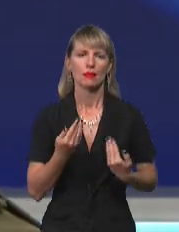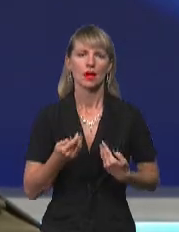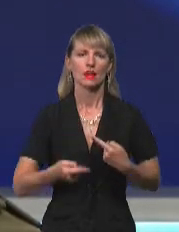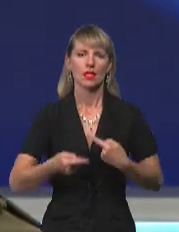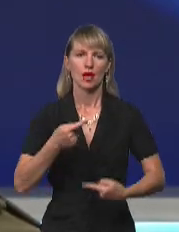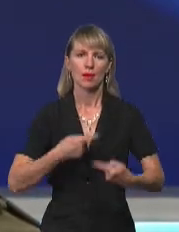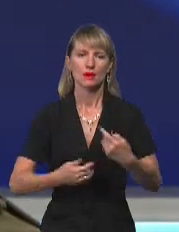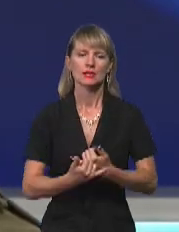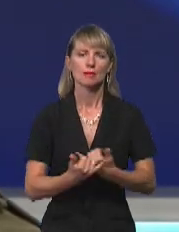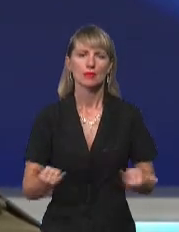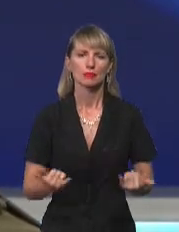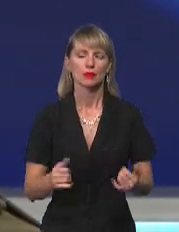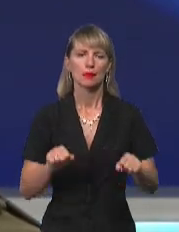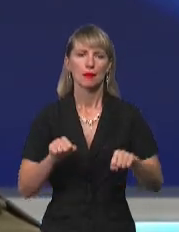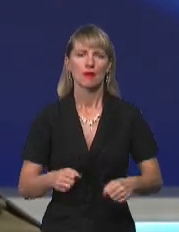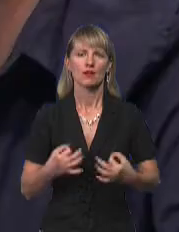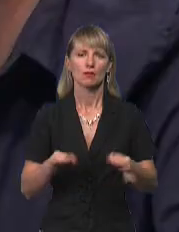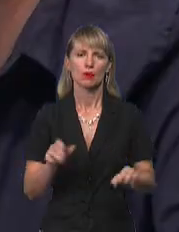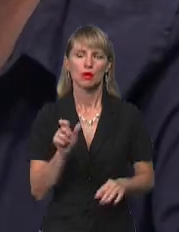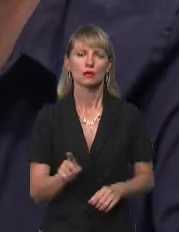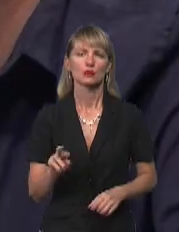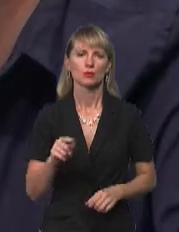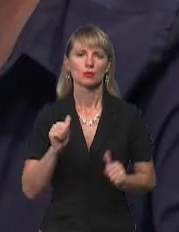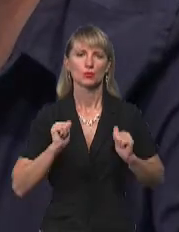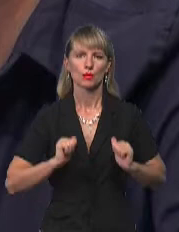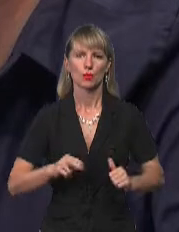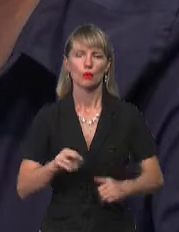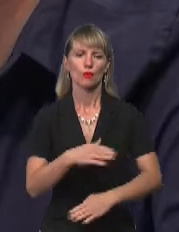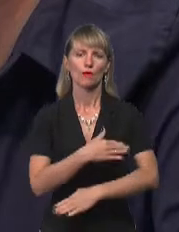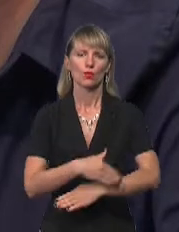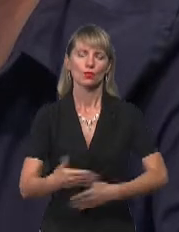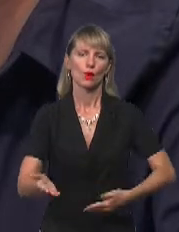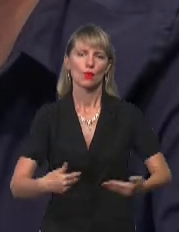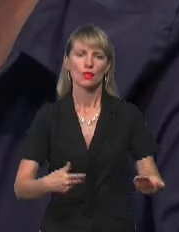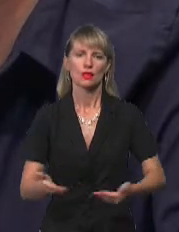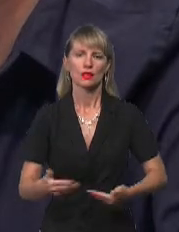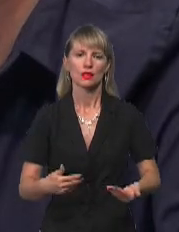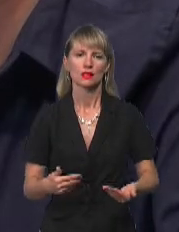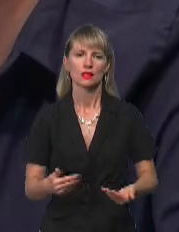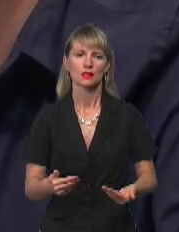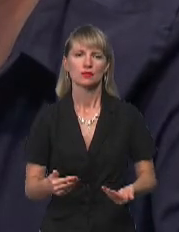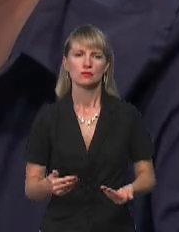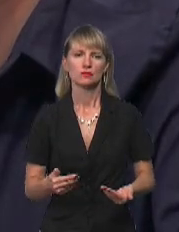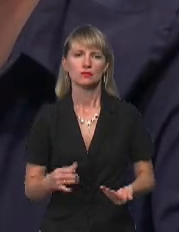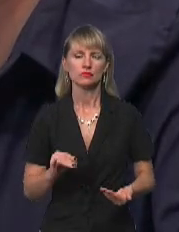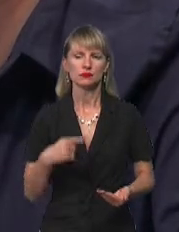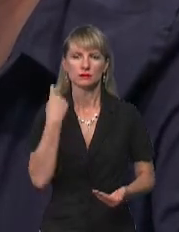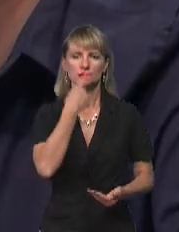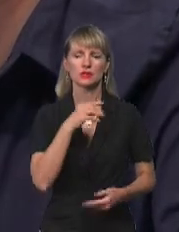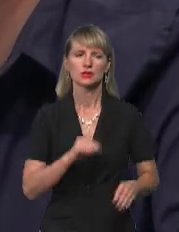це забезпечення прав і свобод громадян для того, щоб вони могли спокійно по вулицях ходити, а особовий